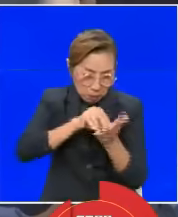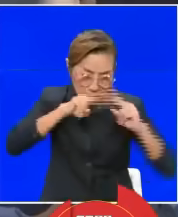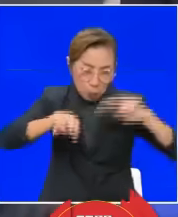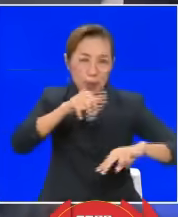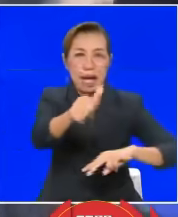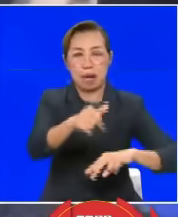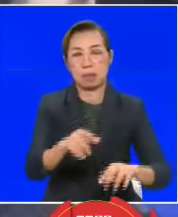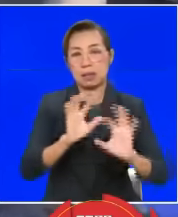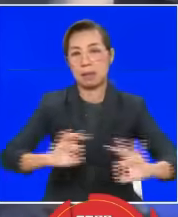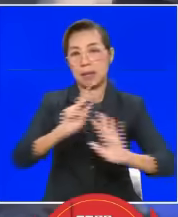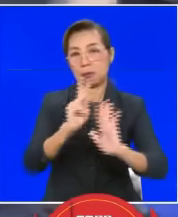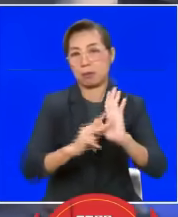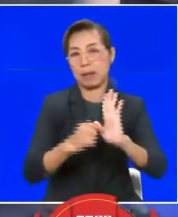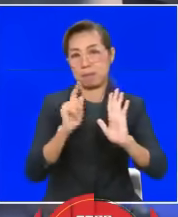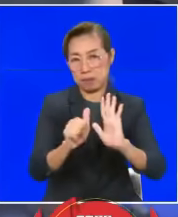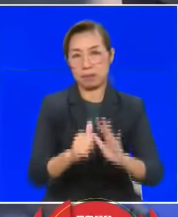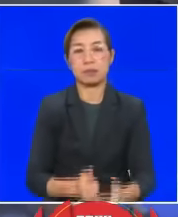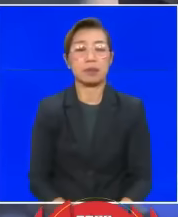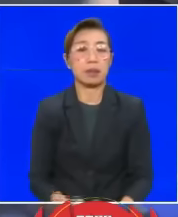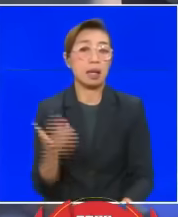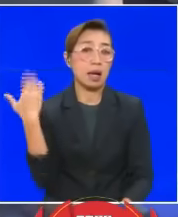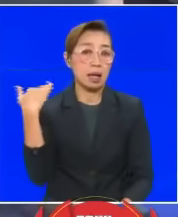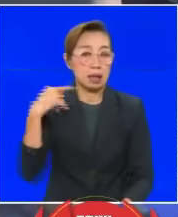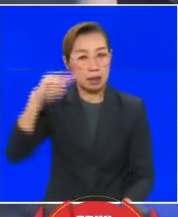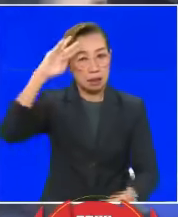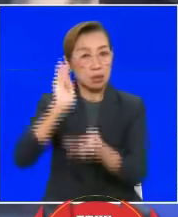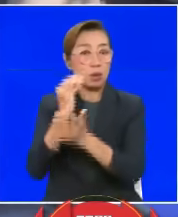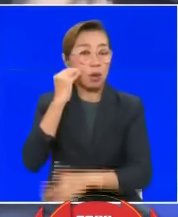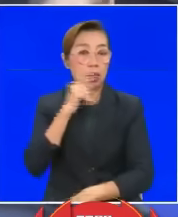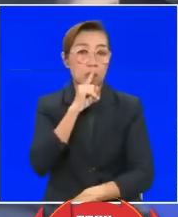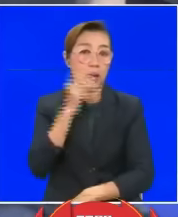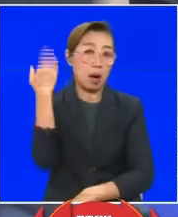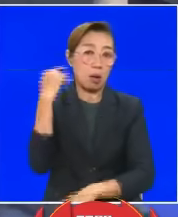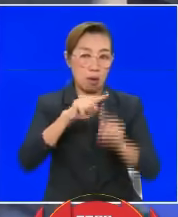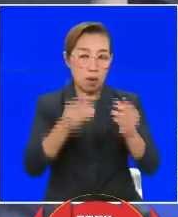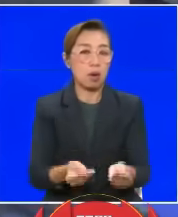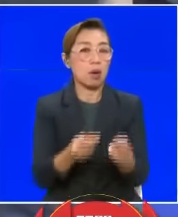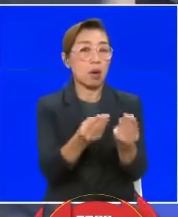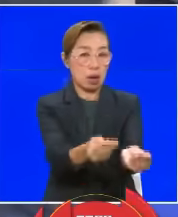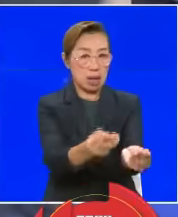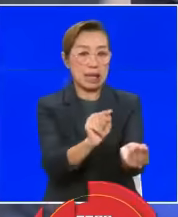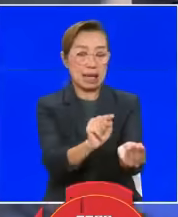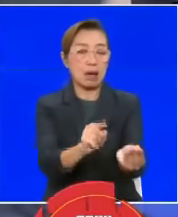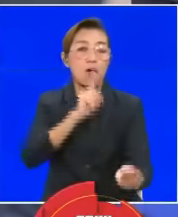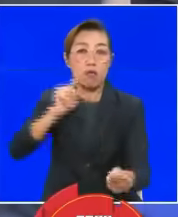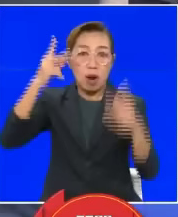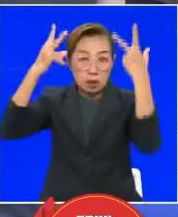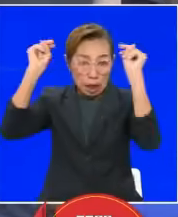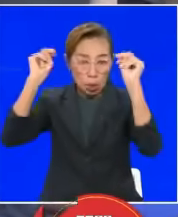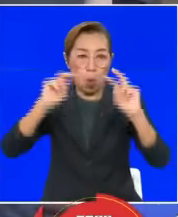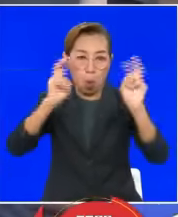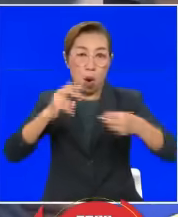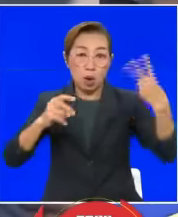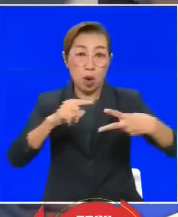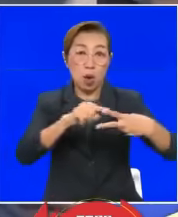นะส่วนกรณีที่พลตำรวจเอกสุรเชษฐถอนคำร้องที่ยื่นให้ตรวจสอบนายกรัฐมนตรีไป 2เรื่องเมื่อวันที่ 22เมษายนนั้นนะ